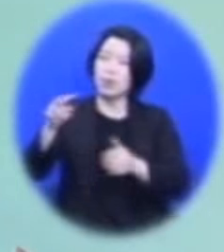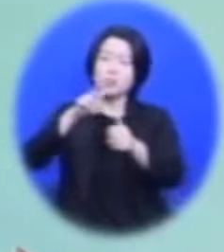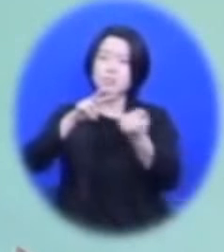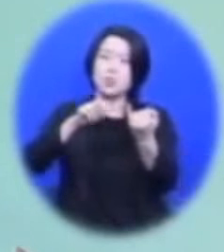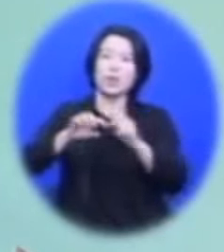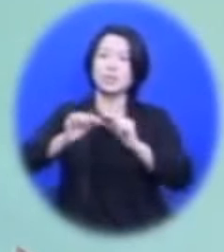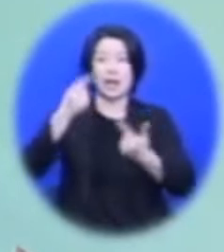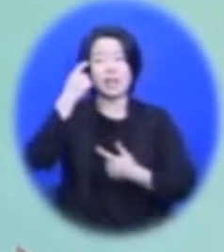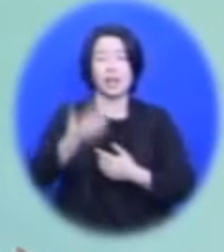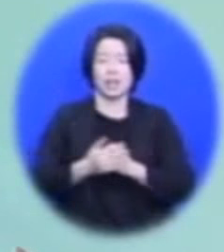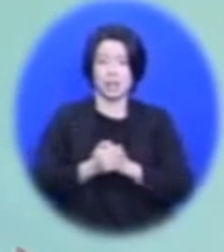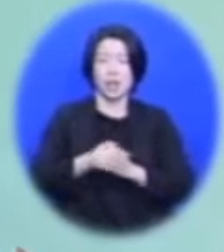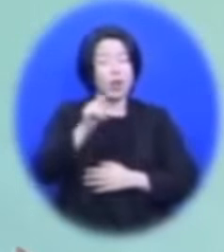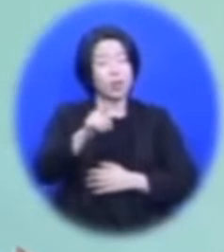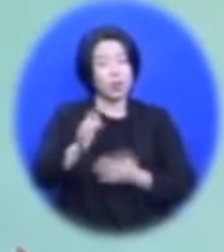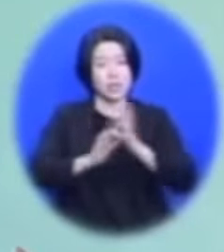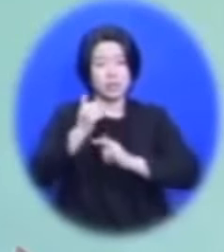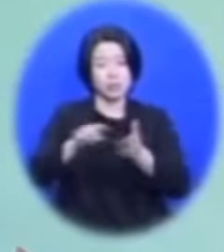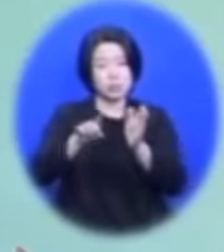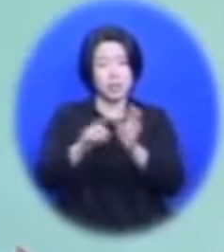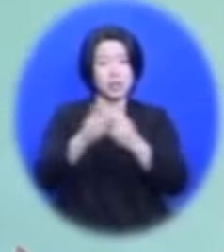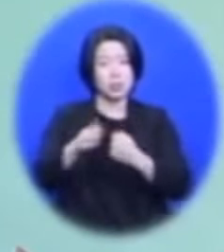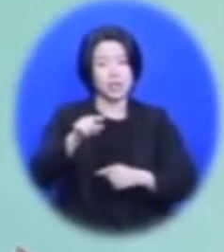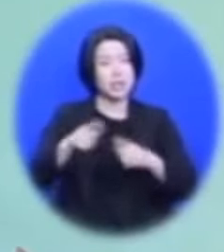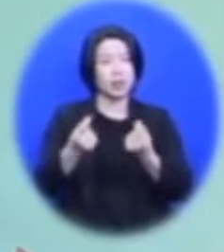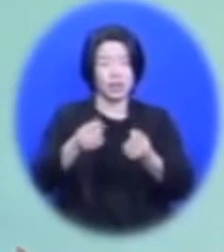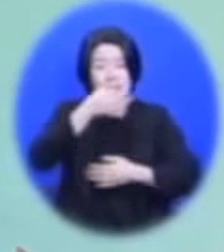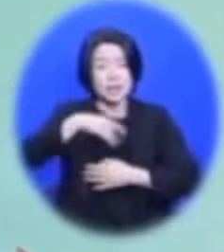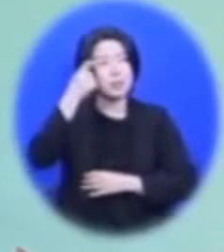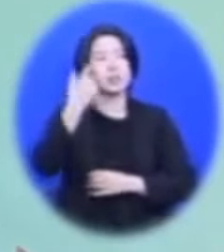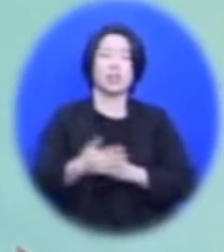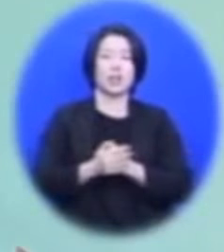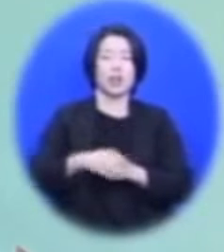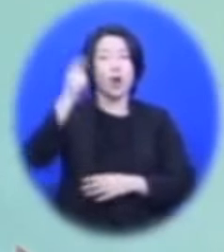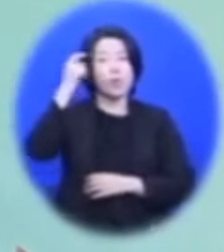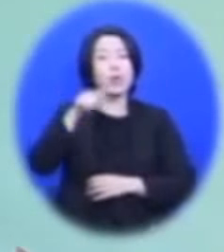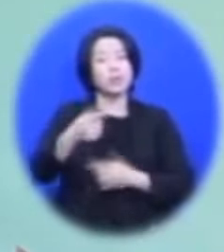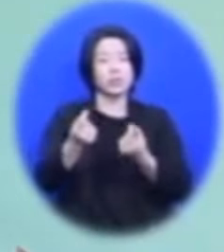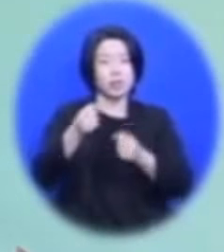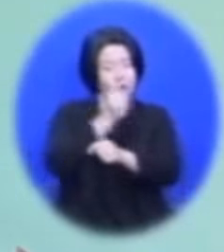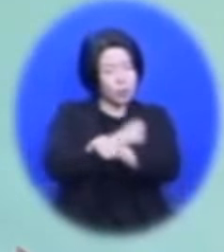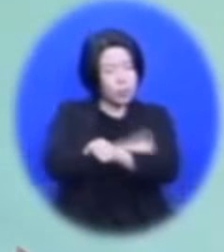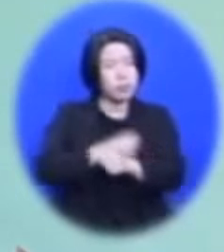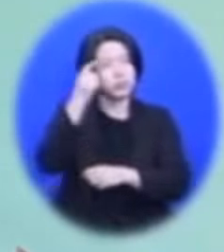않잖아. 너 예수 믿기 때문에 이렇게 힘든 거잖아. 왜 그렇게 고생을 사서 고생을